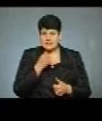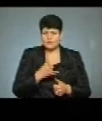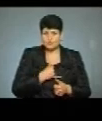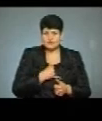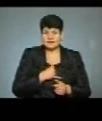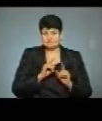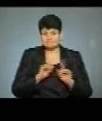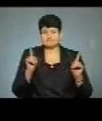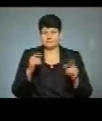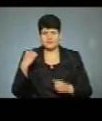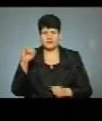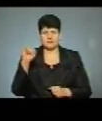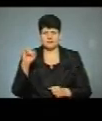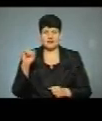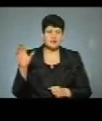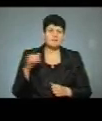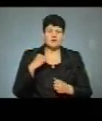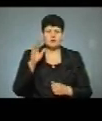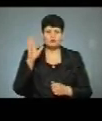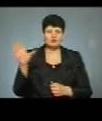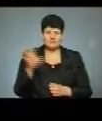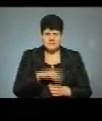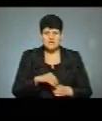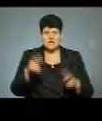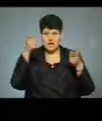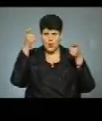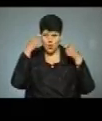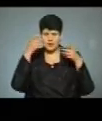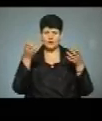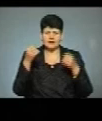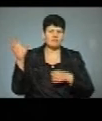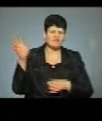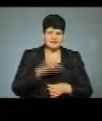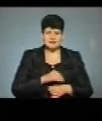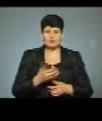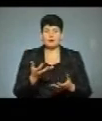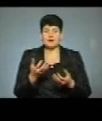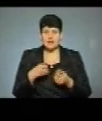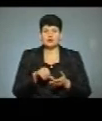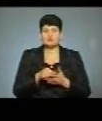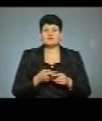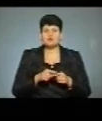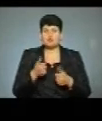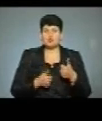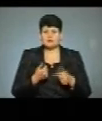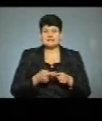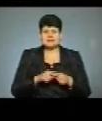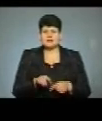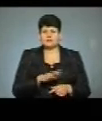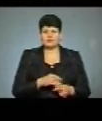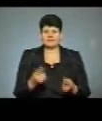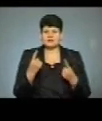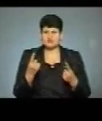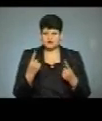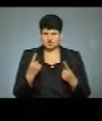нестандартні переможниці. Переможницями стануть всі і корони отримають всі. Тому я вважаю, що прийняти участь в такому конкурсі – це був величезний